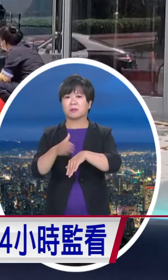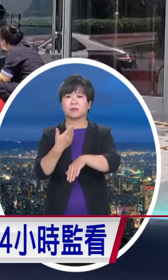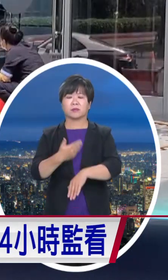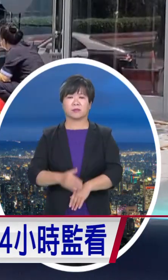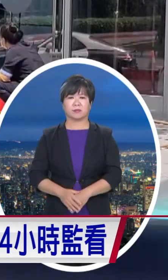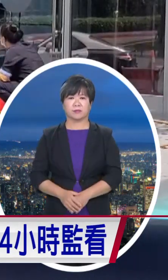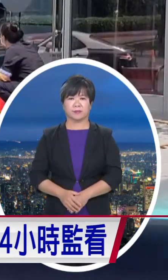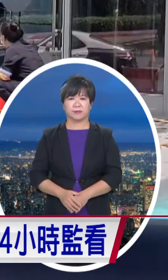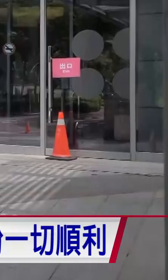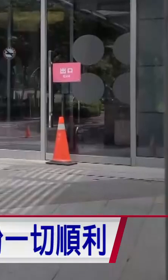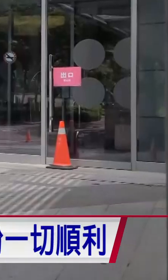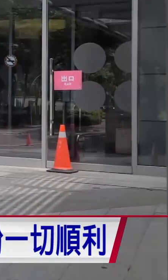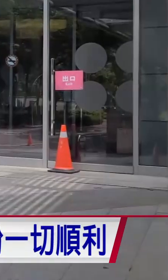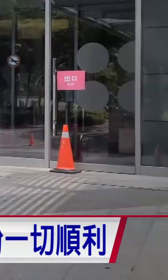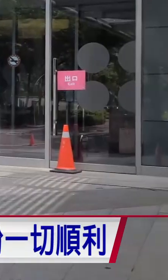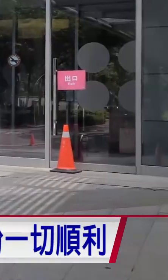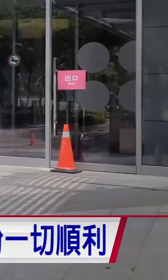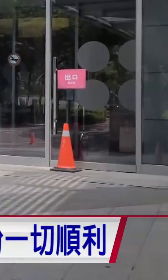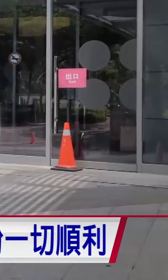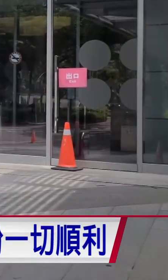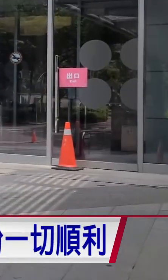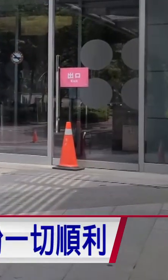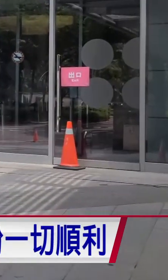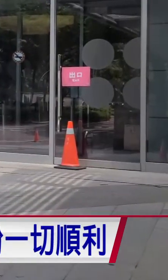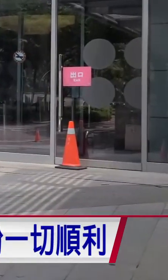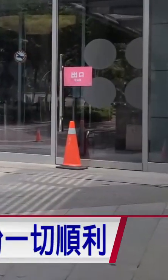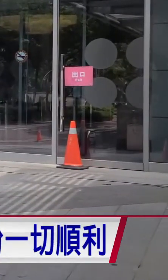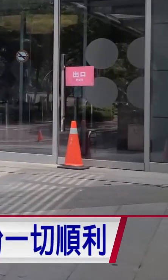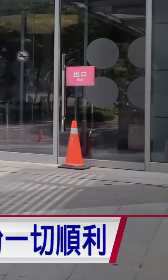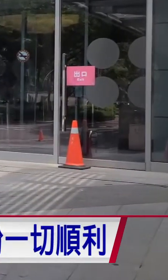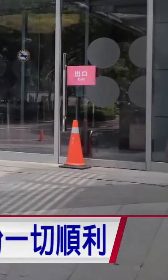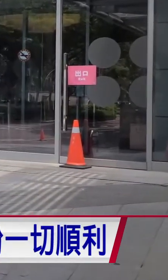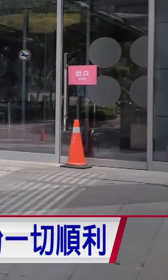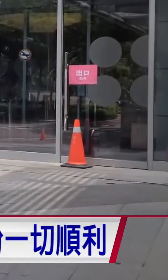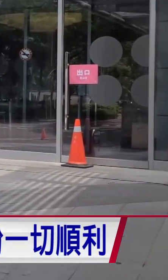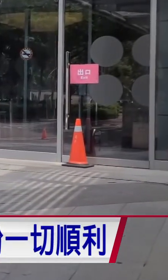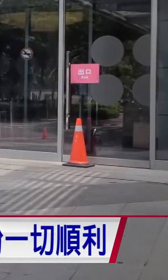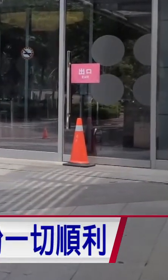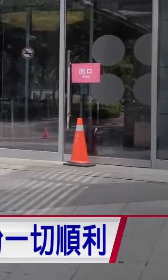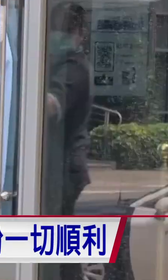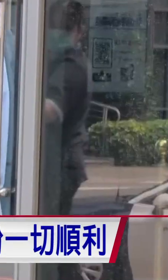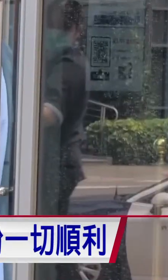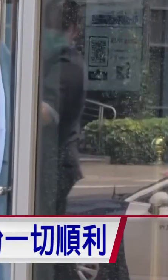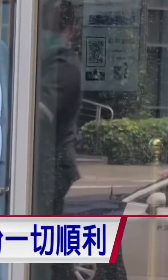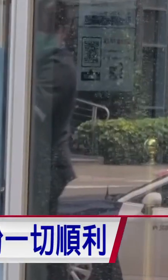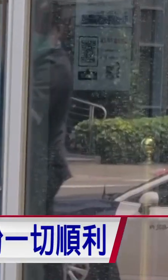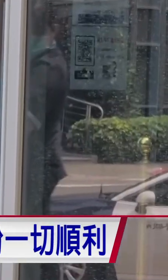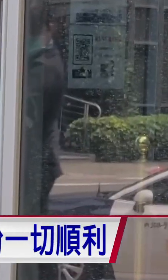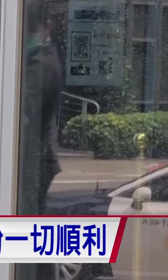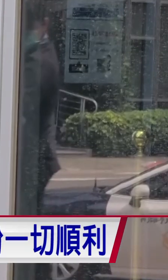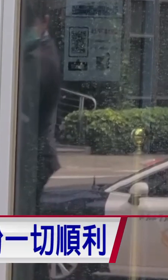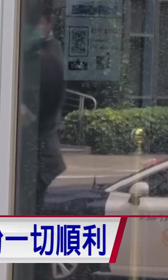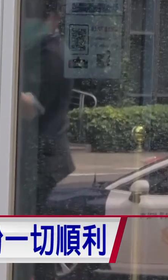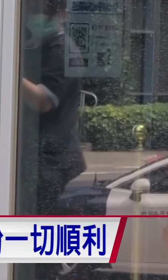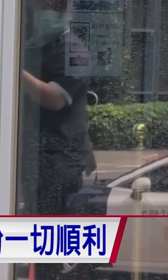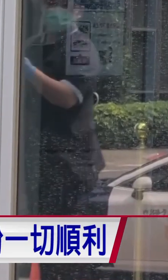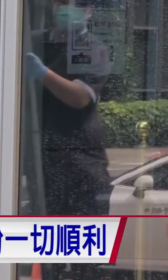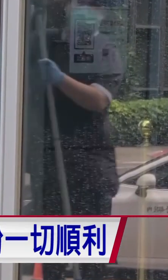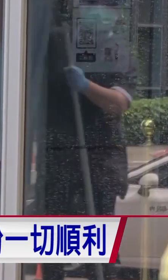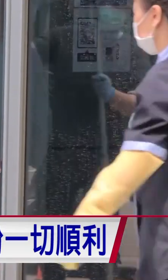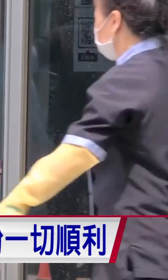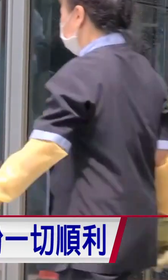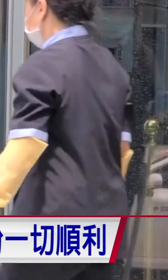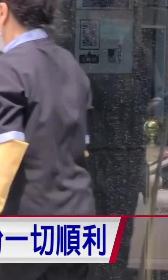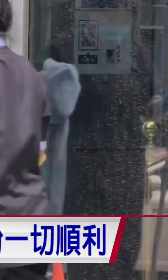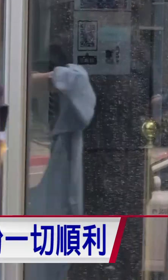房间。 上午，工作人员各自拿着工具清洁诺富特二馆的大门玻璃。关闭多时的